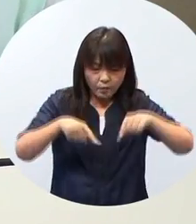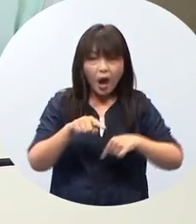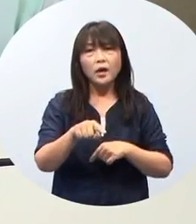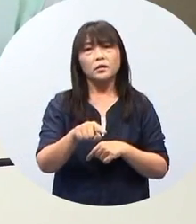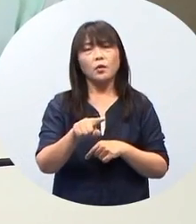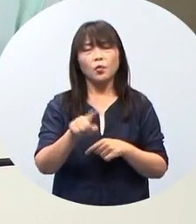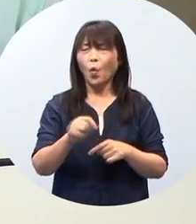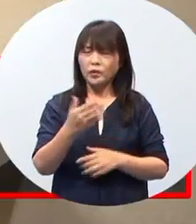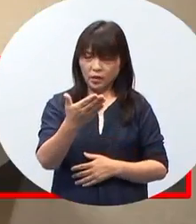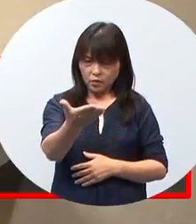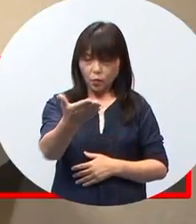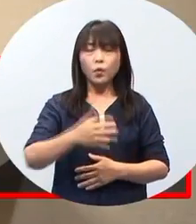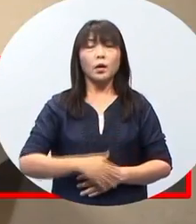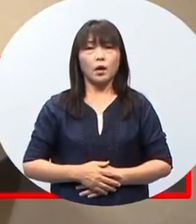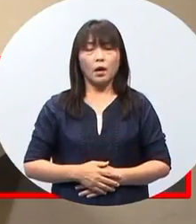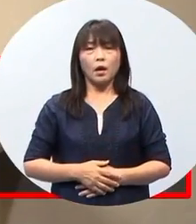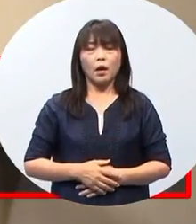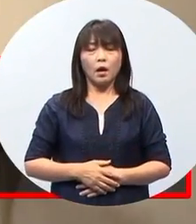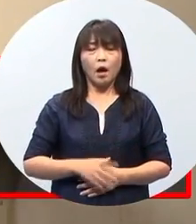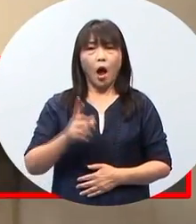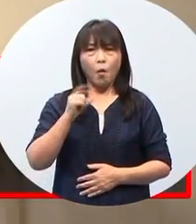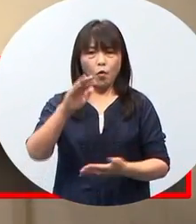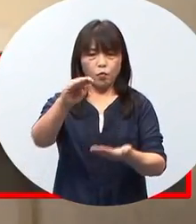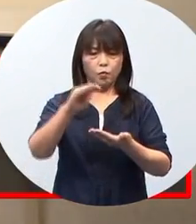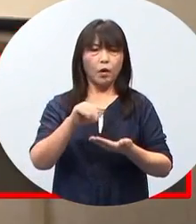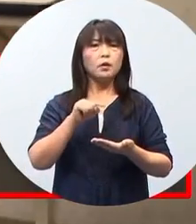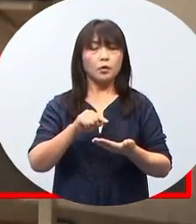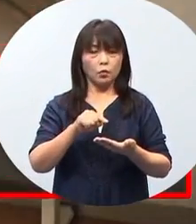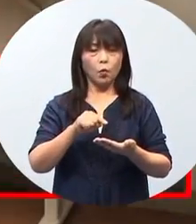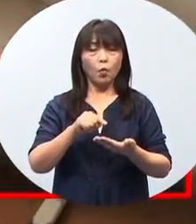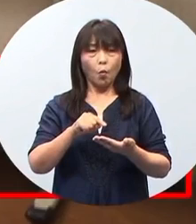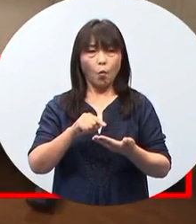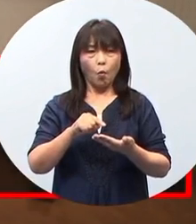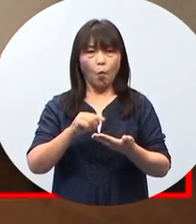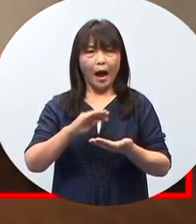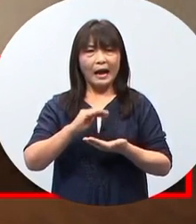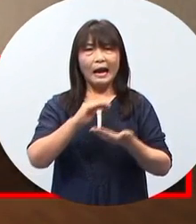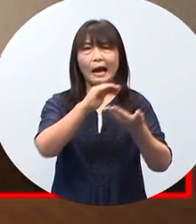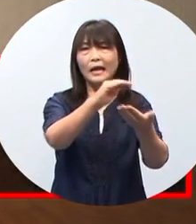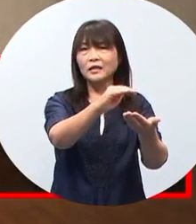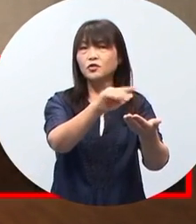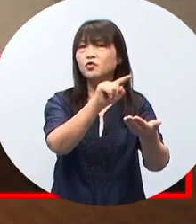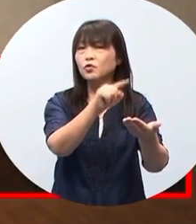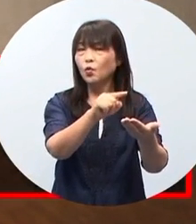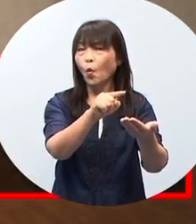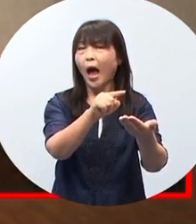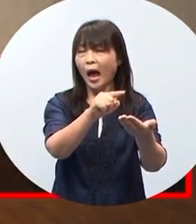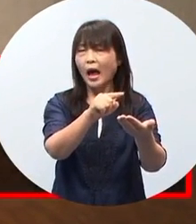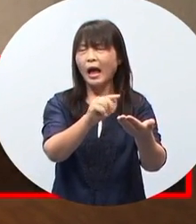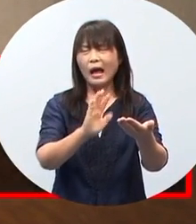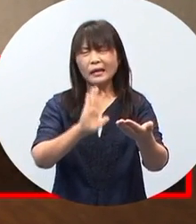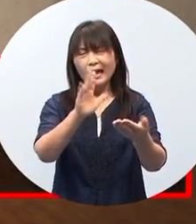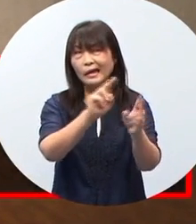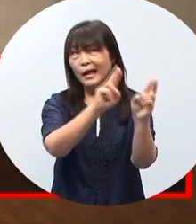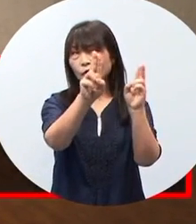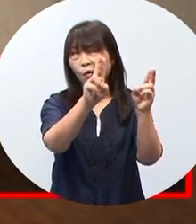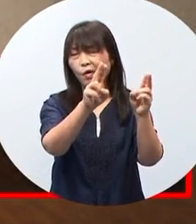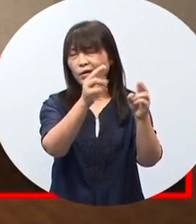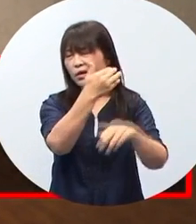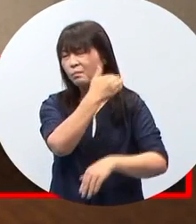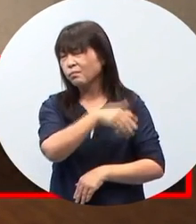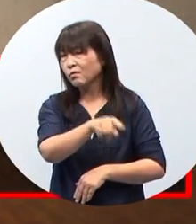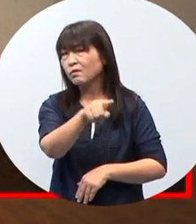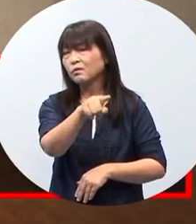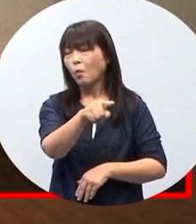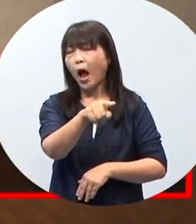したらいいんでしょうか。 はい、受け取ってしまっているのでもうそこから返品ということに関してはなかなか業者の方も無視したりと